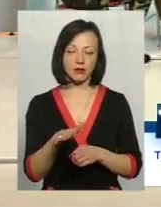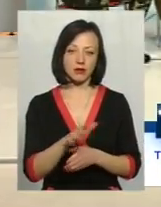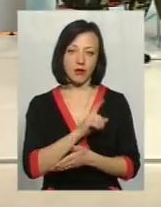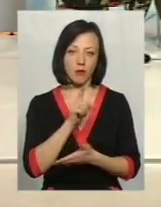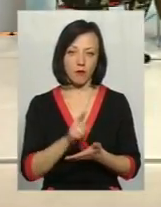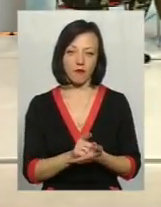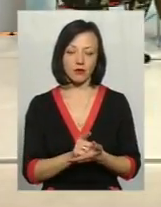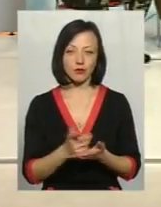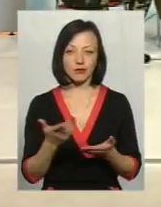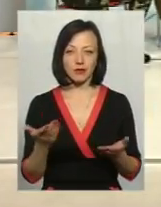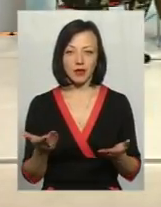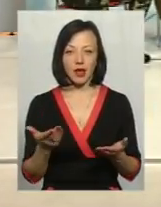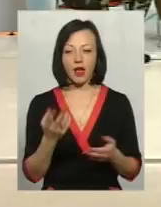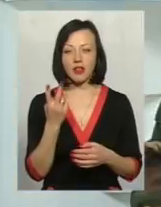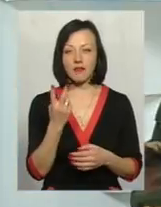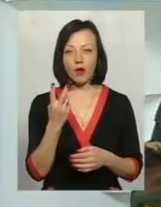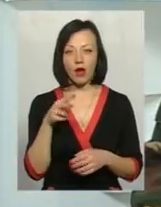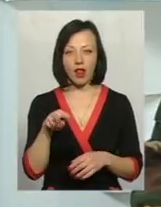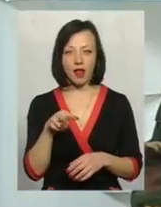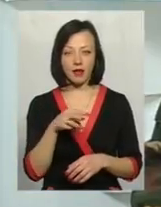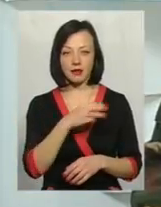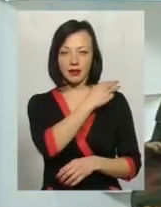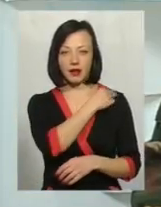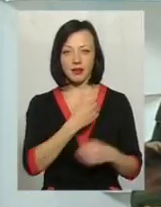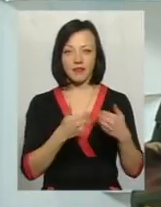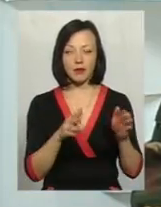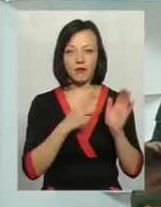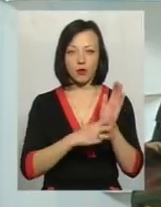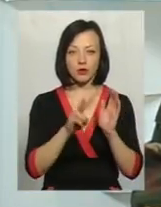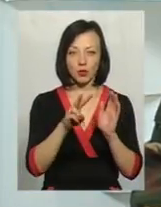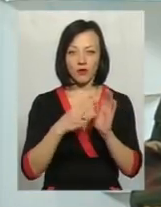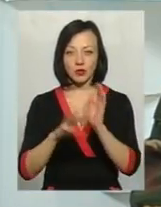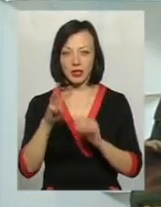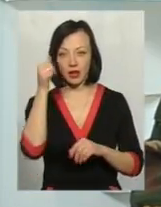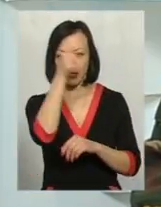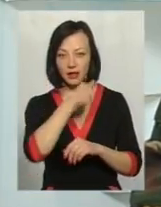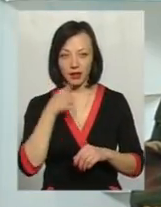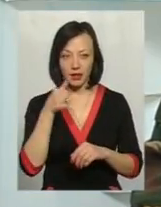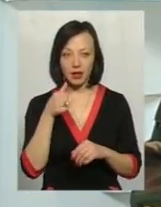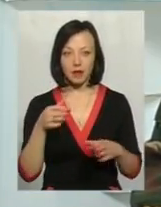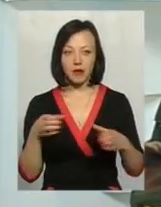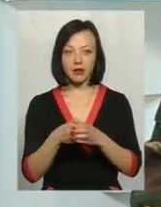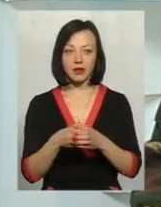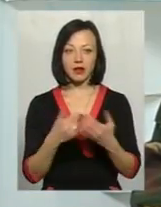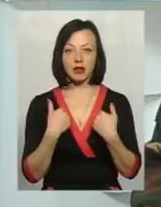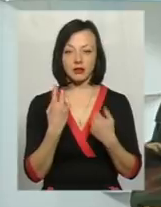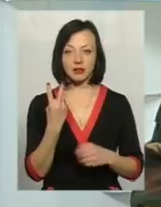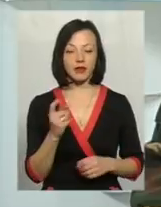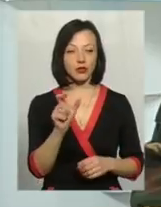долгу. Двох лейтенантів, випуска 83-82 рік. З батальйону у нас